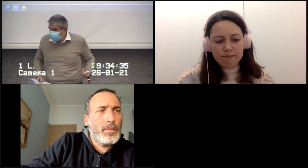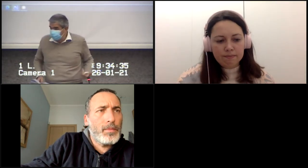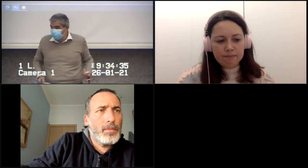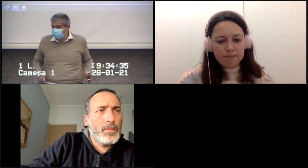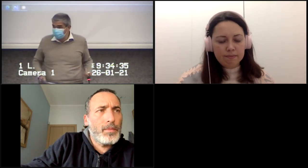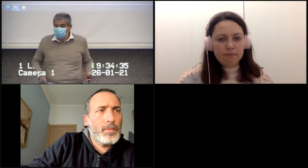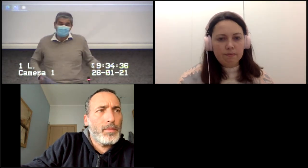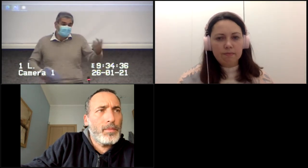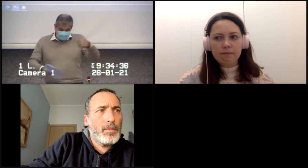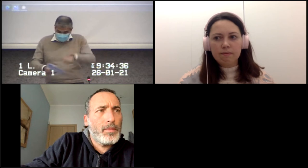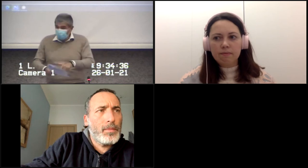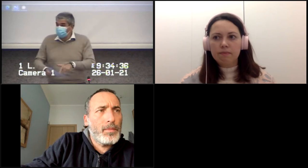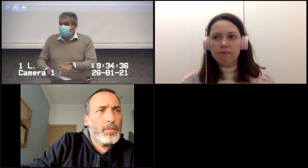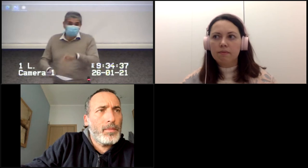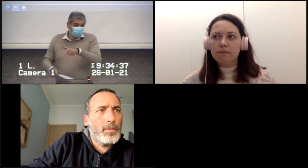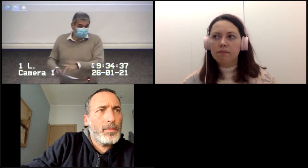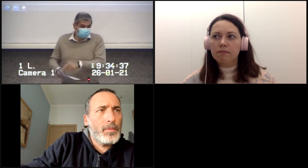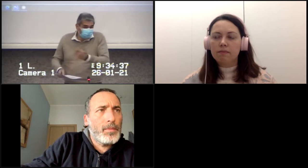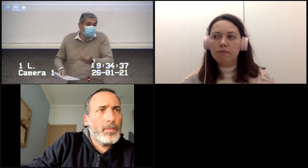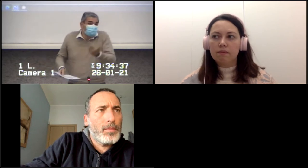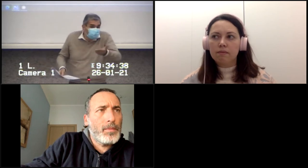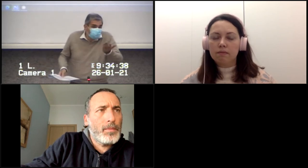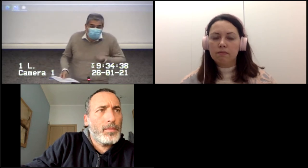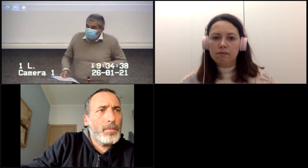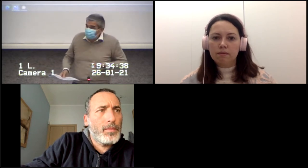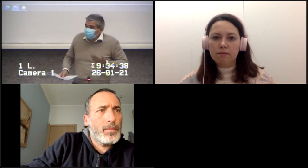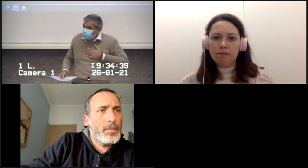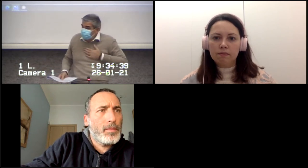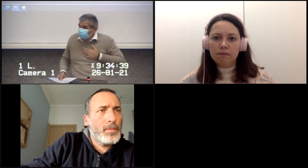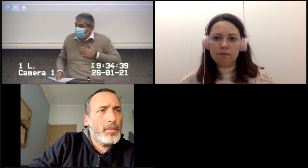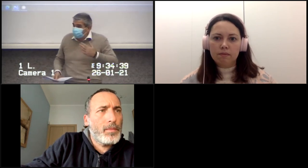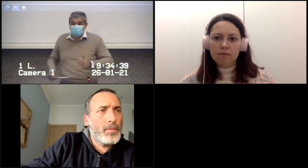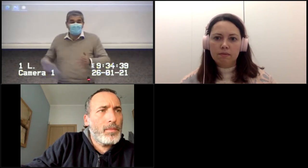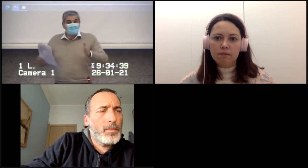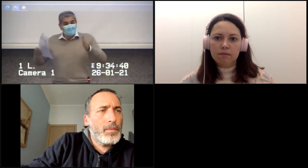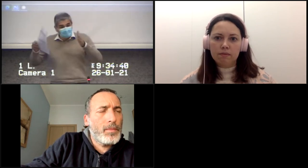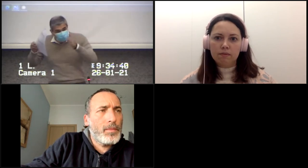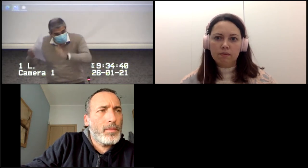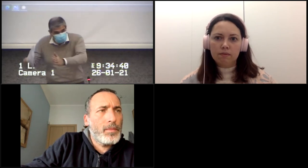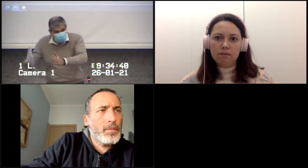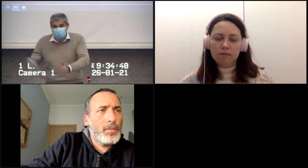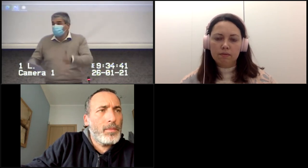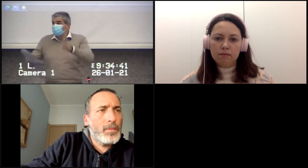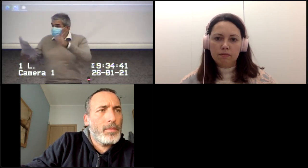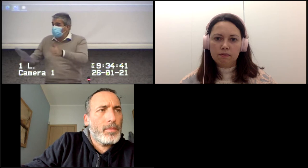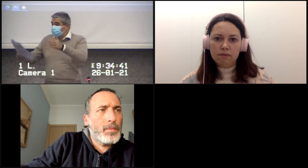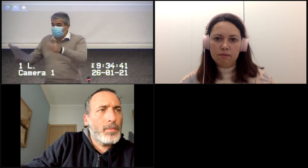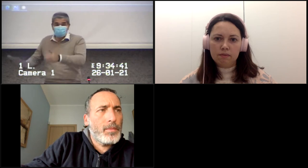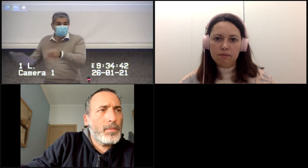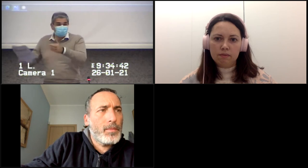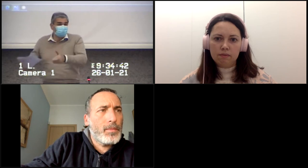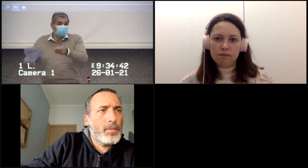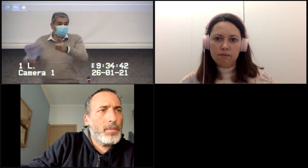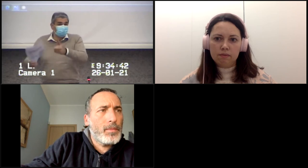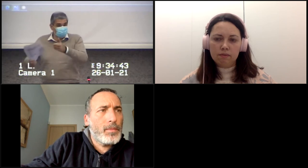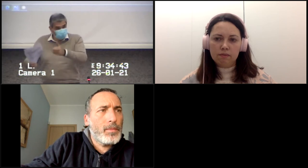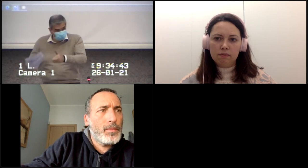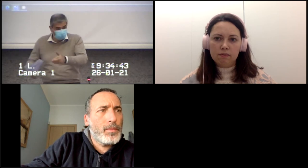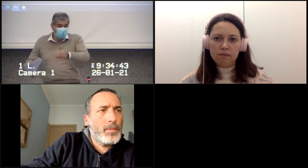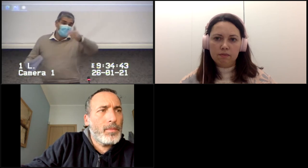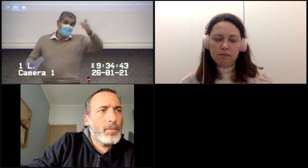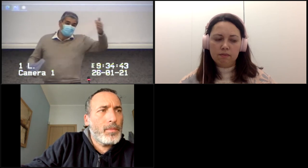anche dell'intervento, e quindi da questo punto di vista la Regione correttamente, secondo me, dice: chi va in questo solco, do la possibilità di avere un